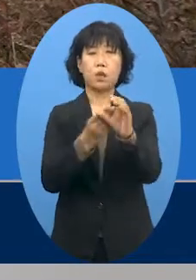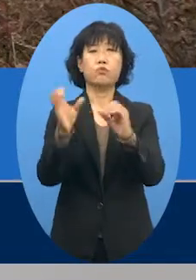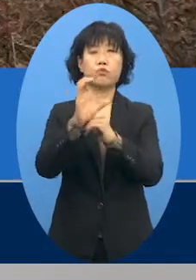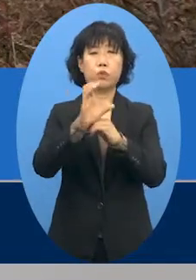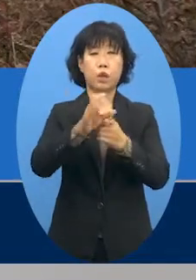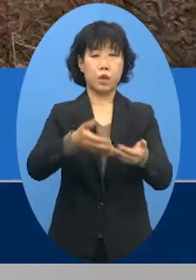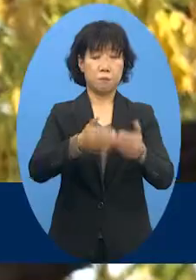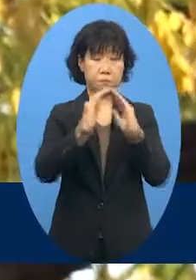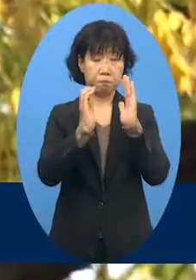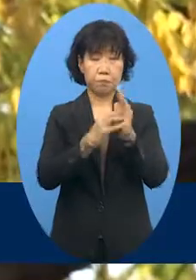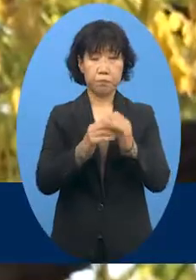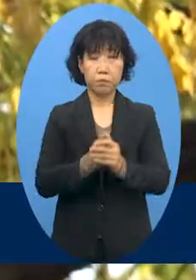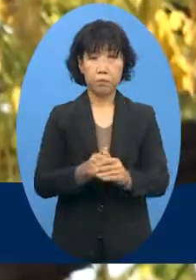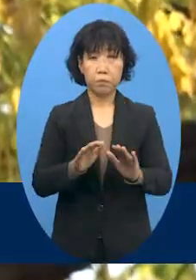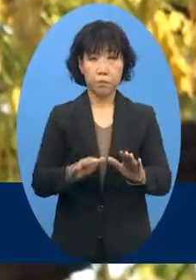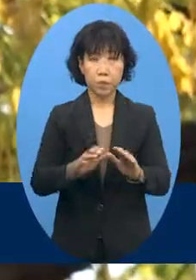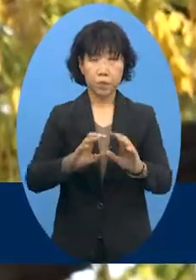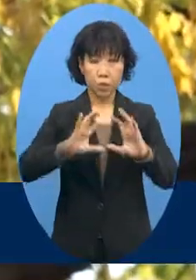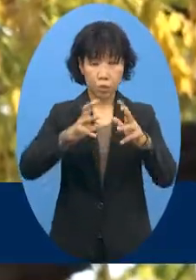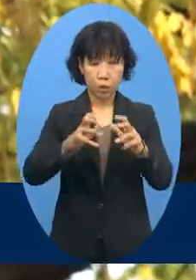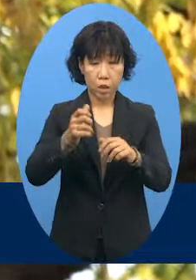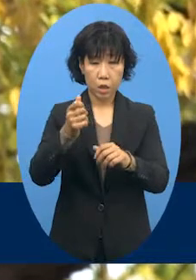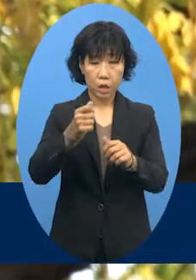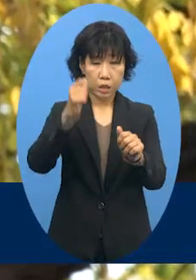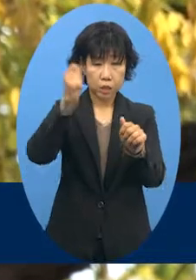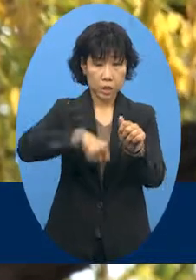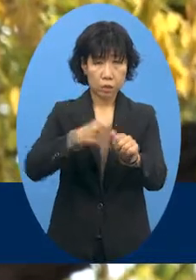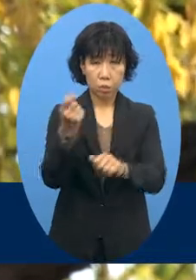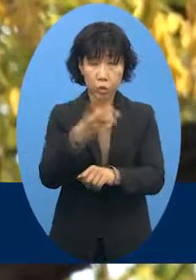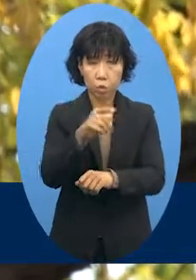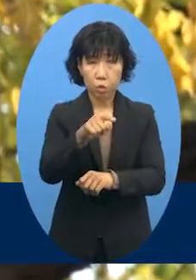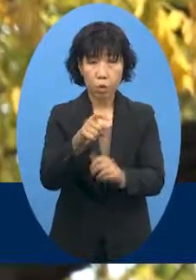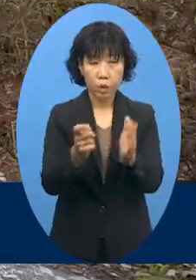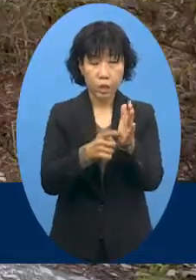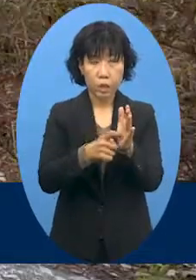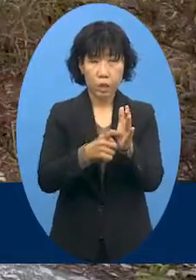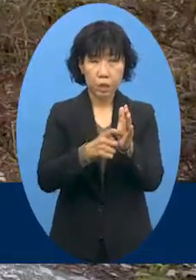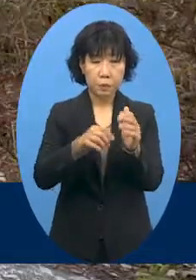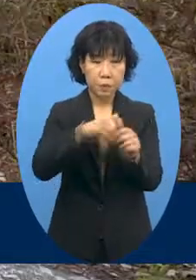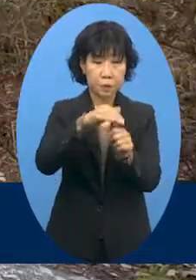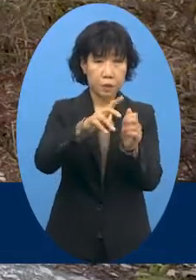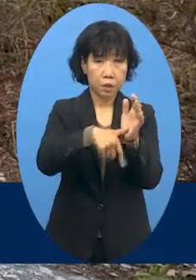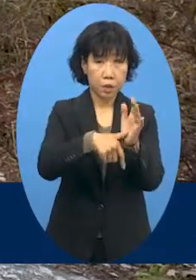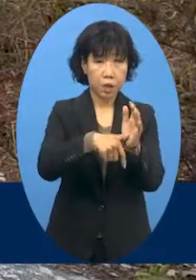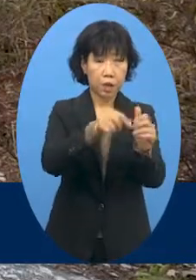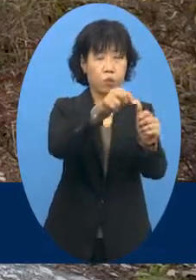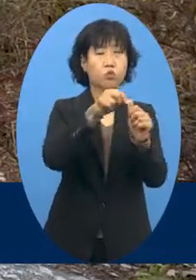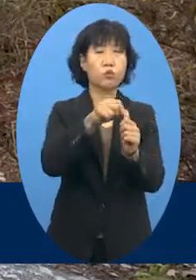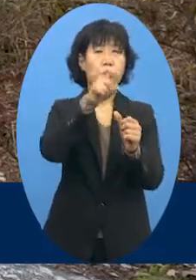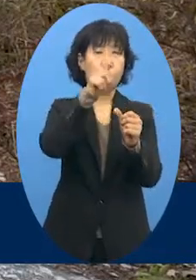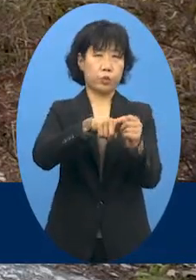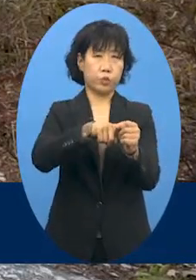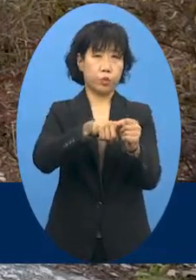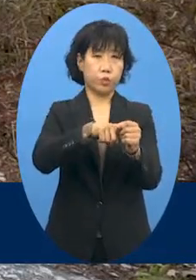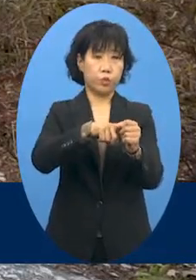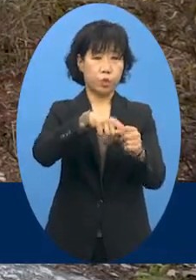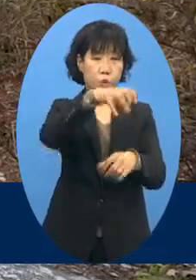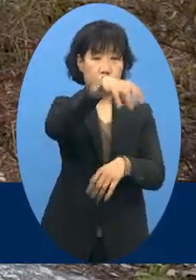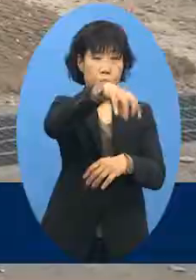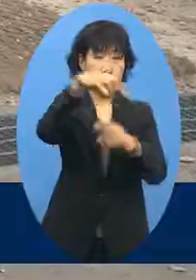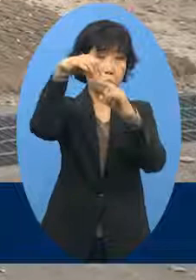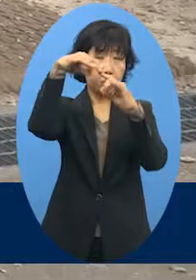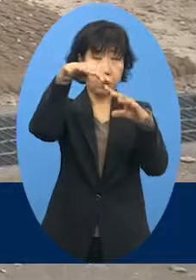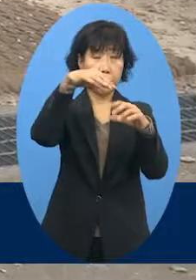했습니다 9 까지 전 번호판은 긴급 상황 발생시 신속한 구조를 위해 활용하는 위치표시 책의 로